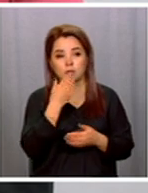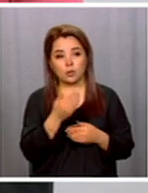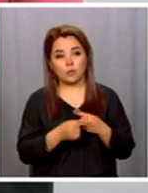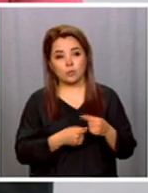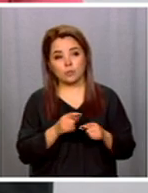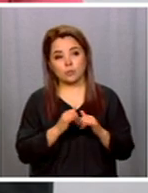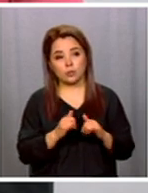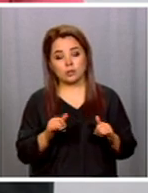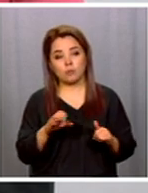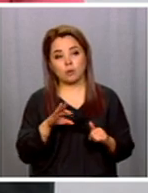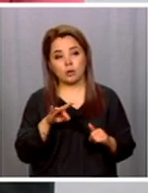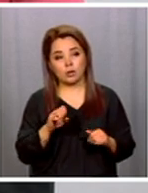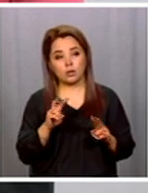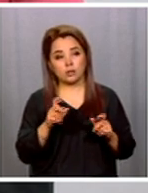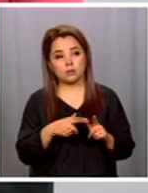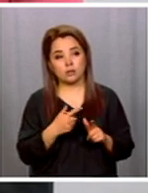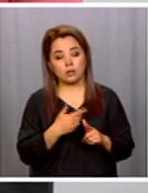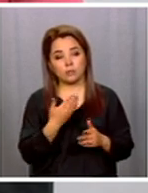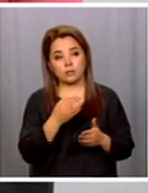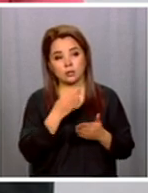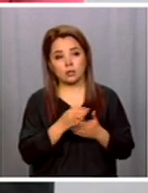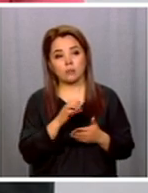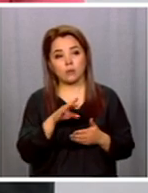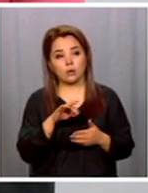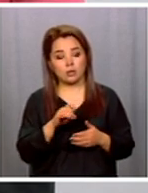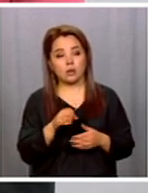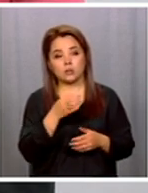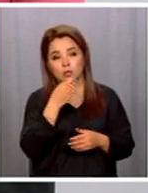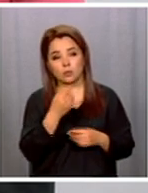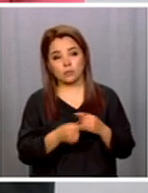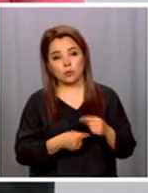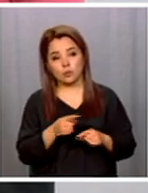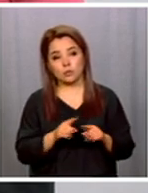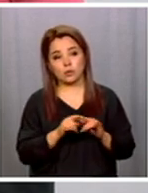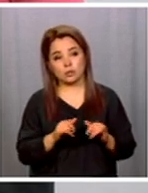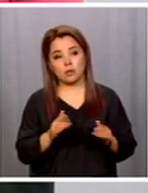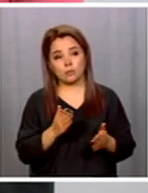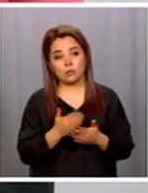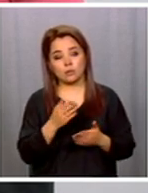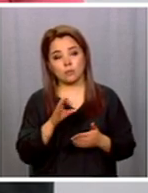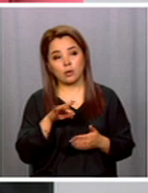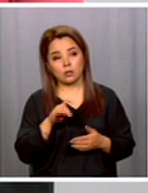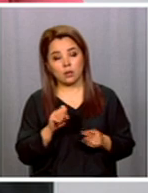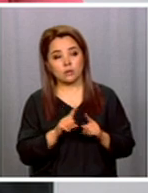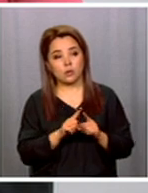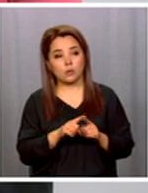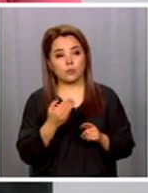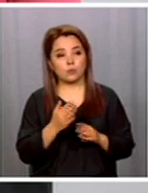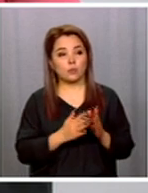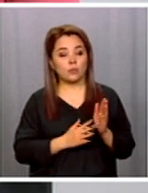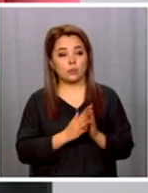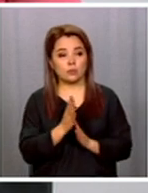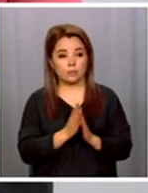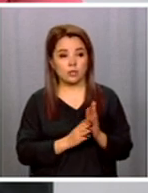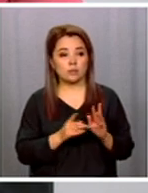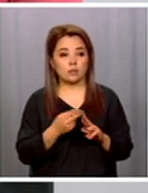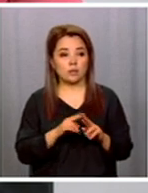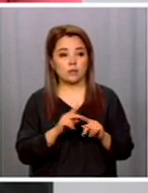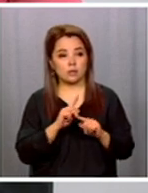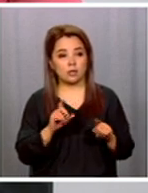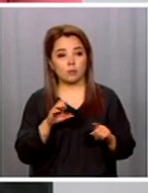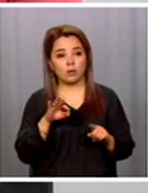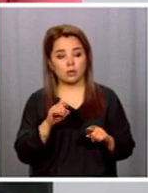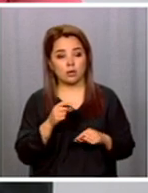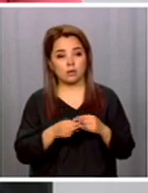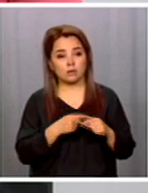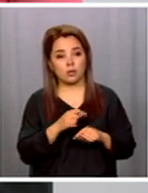және споралы өсімдіктер. Тұқымды өсімдіктер тұқым арқылы көбейетін болса, ал споралы өсімдіктердің ерекшелігі олар спора